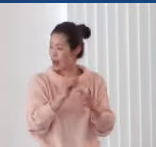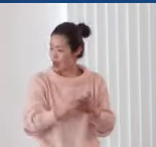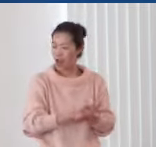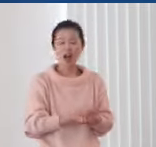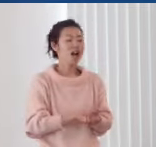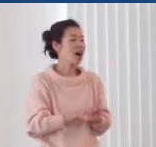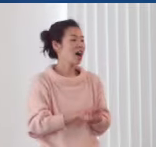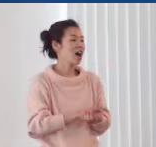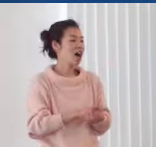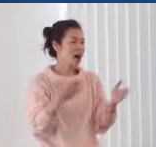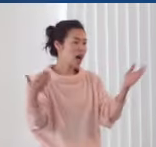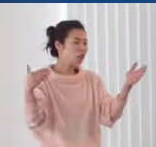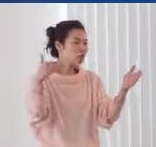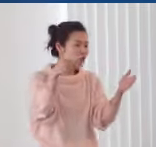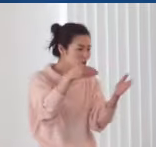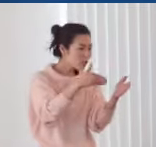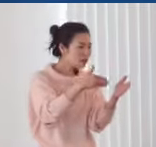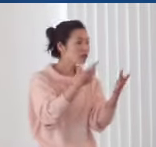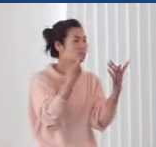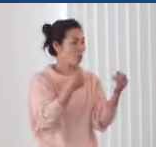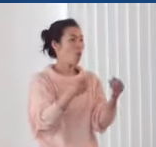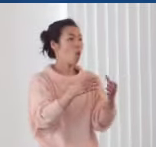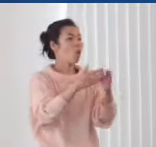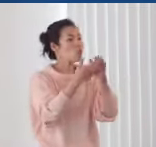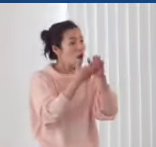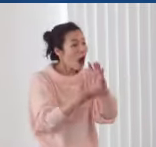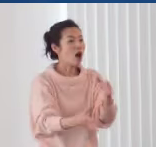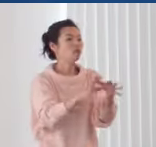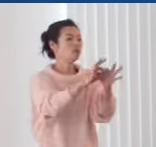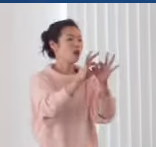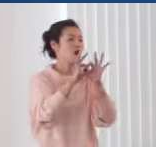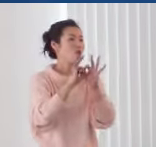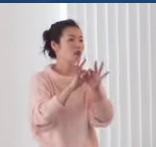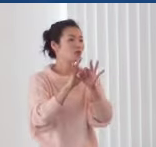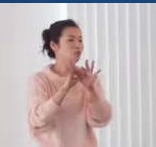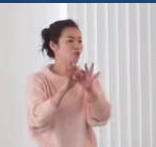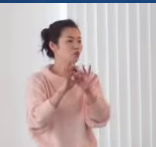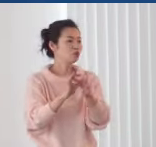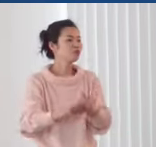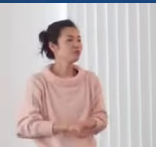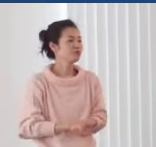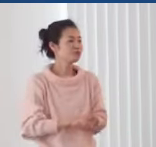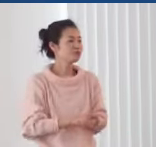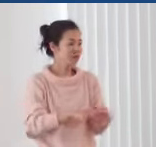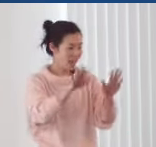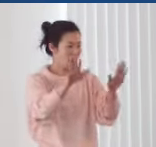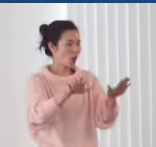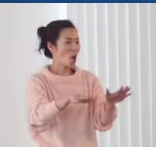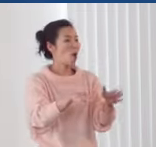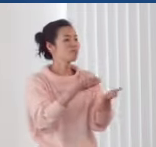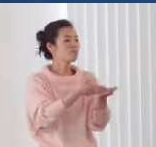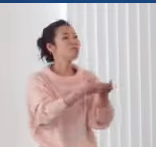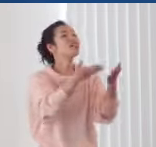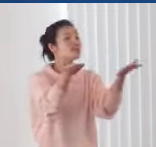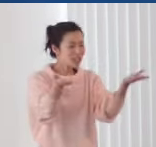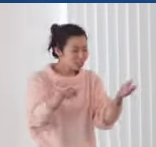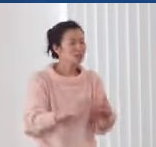終末ということとも非常に深く関わっているんですね。まあ、そういう意味で今日はお話をしたいと思いますが、